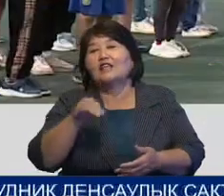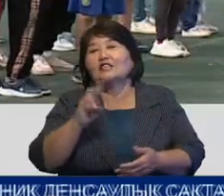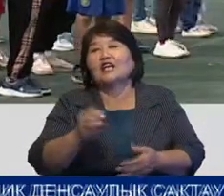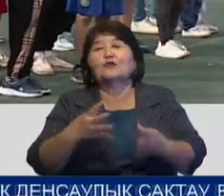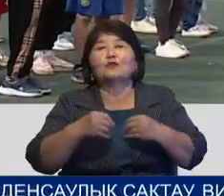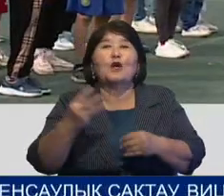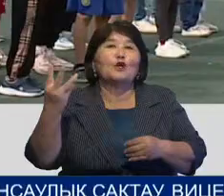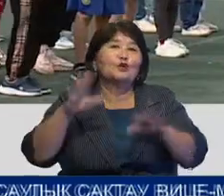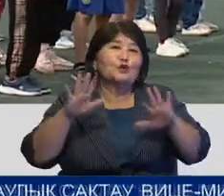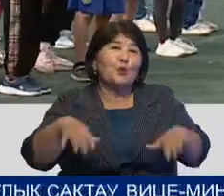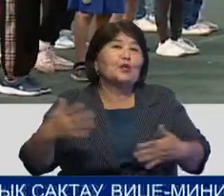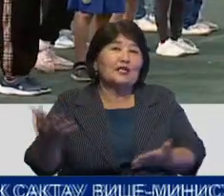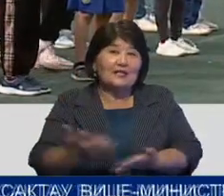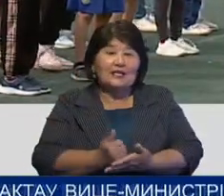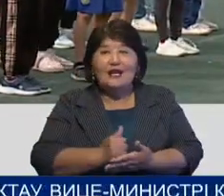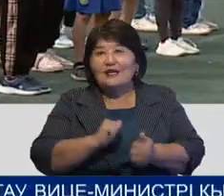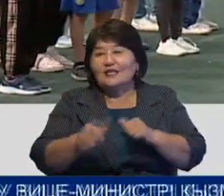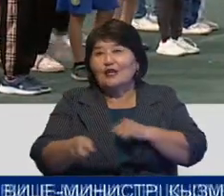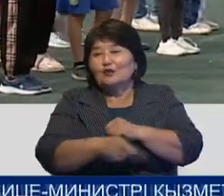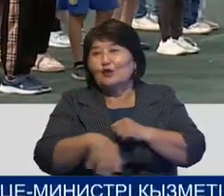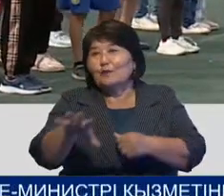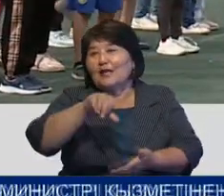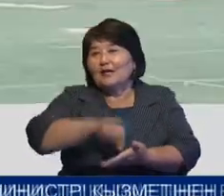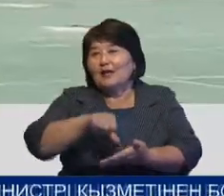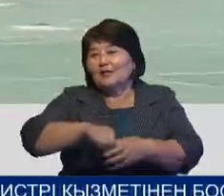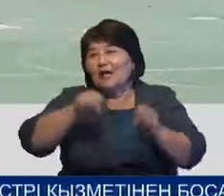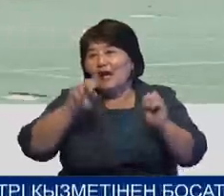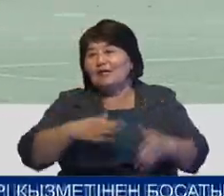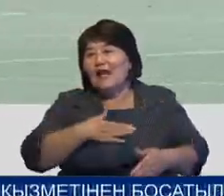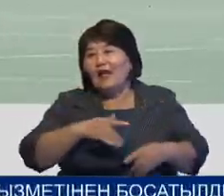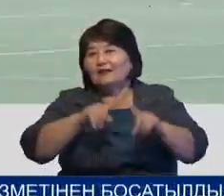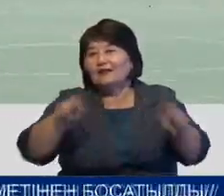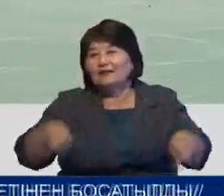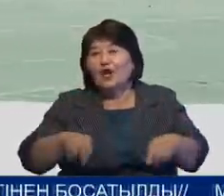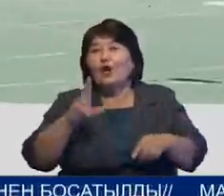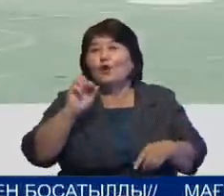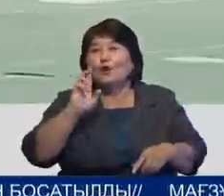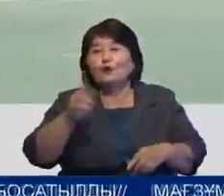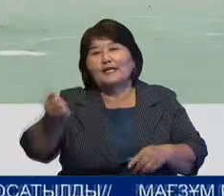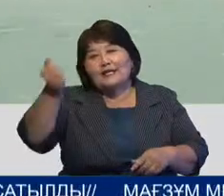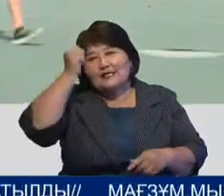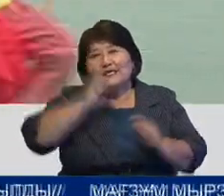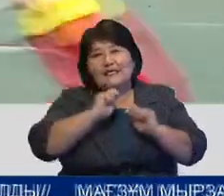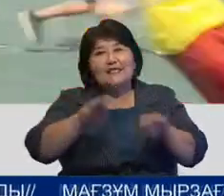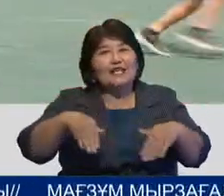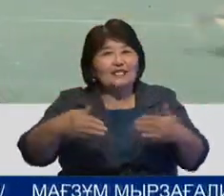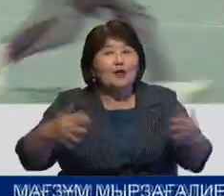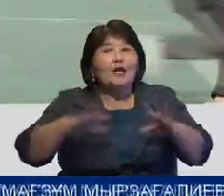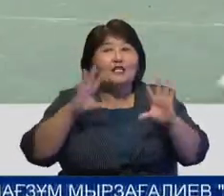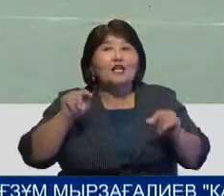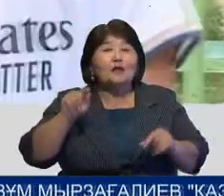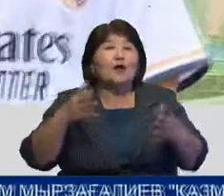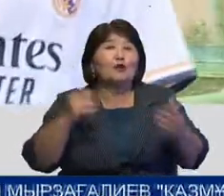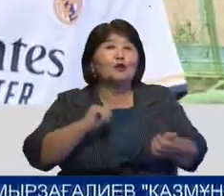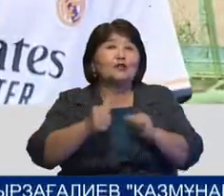отбасы үшінші орында місе тұтты. Жарыс соңында барлық қатысушыларға арнайы алғыс хатпен кубок және естелік сыйлықтар табысталды. Жалпы бұл